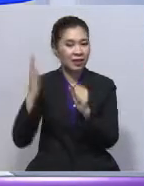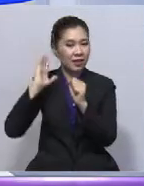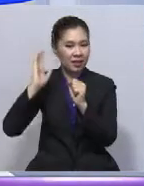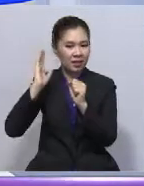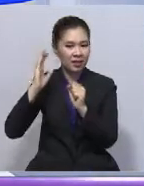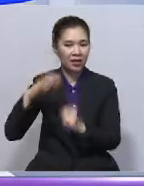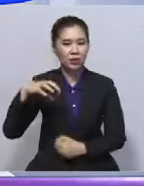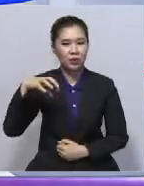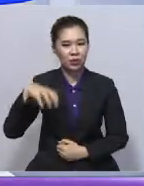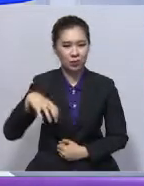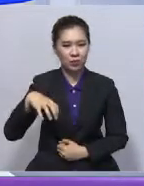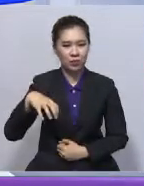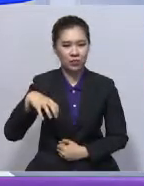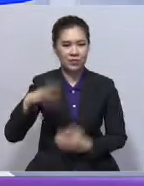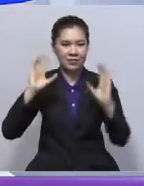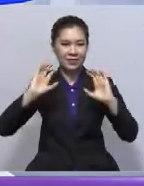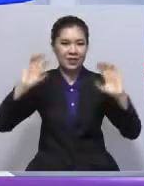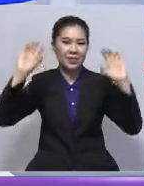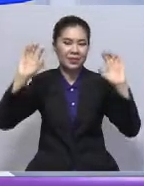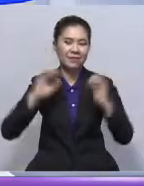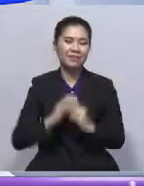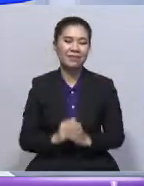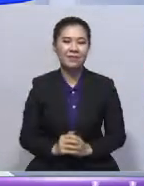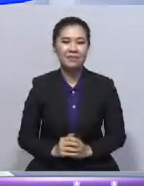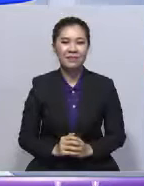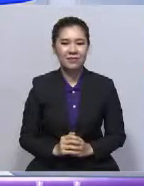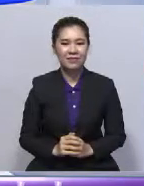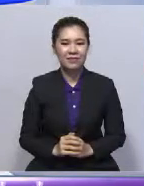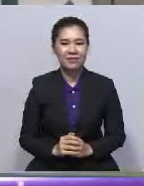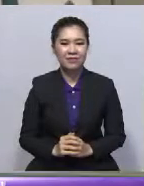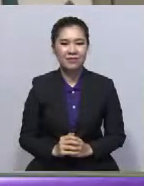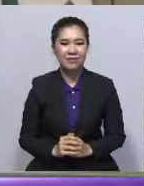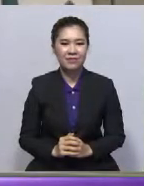งษ์ยิ่งยงค่ะรายงานจากที่ทำเนียบรัฐบาลค่ะ ครับ